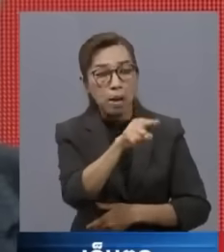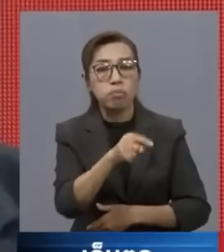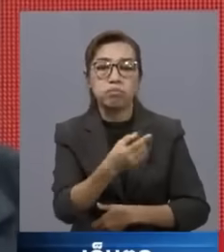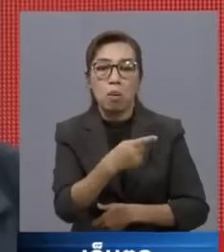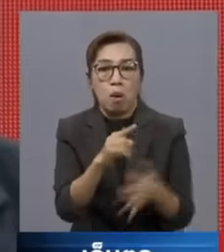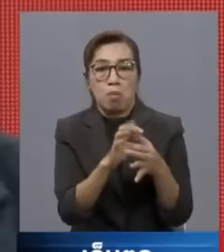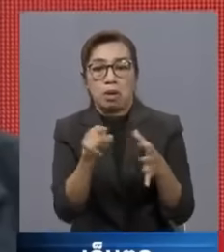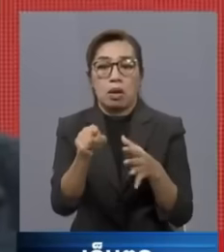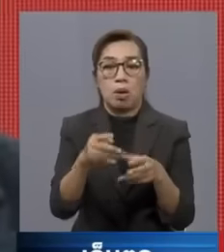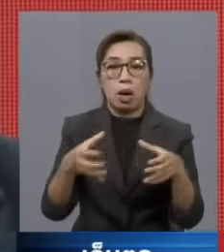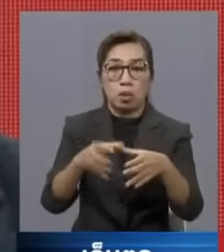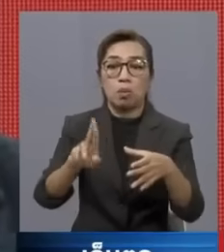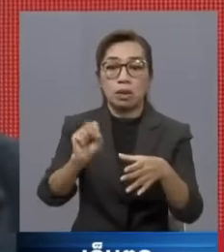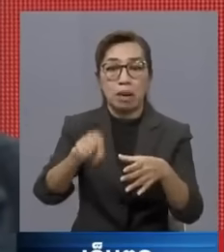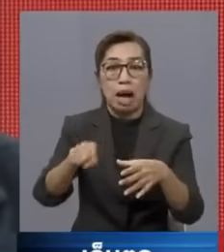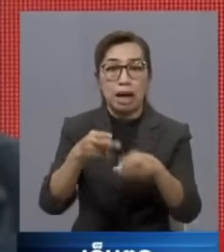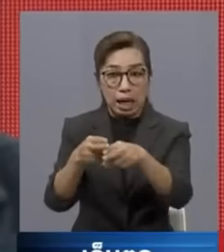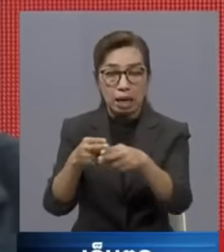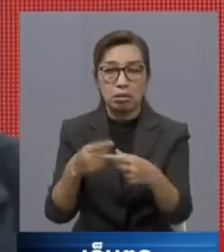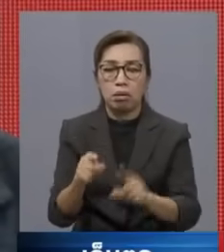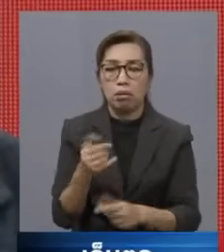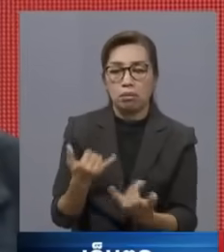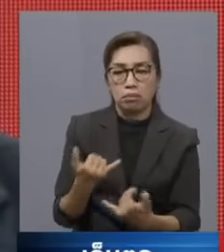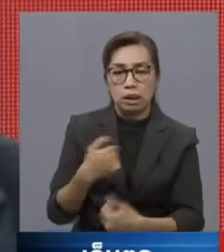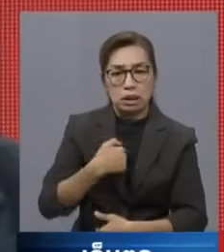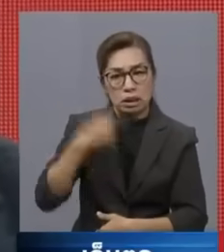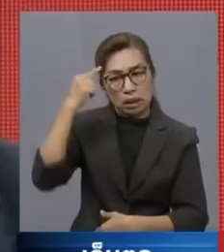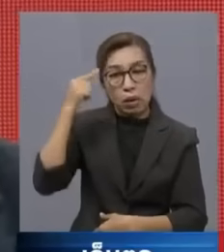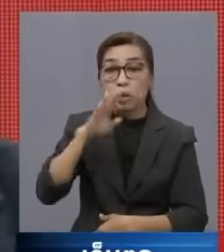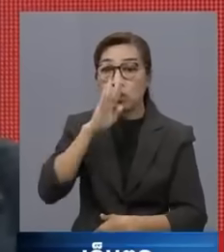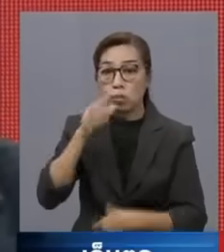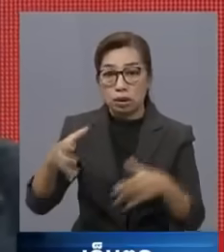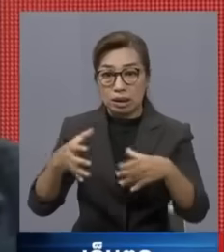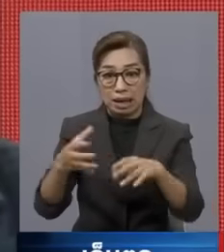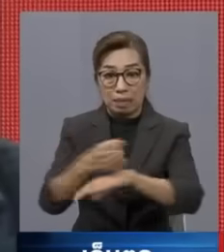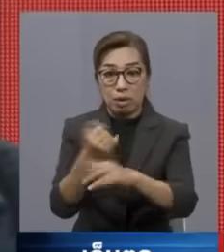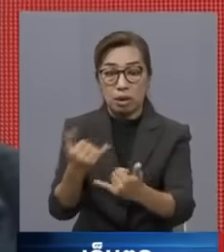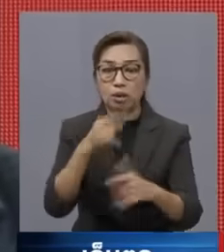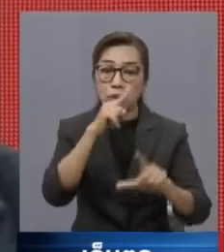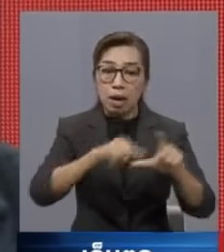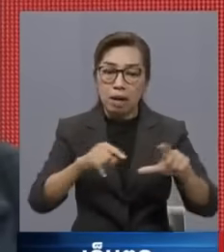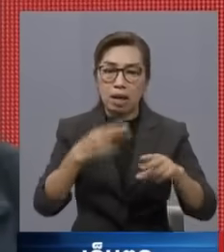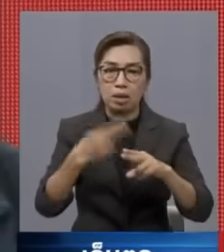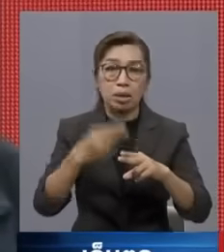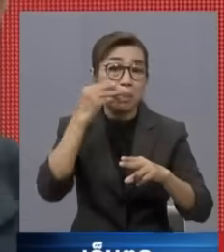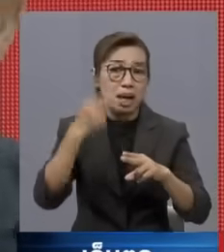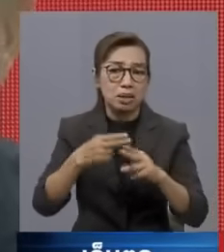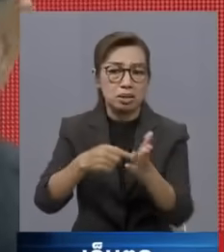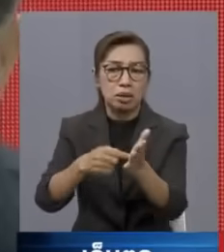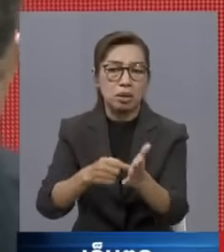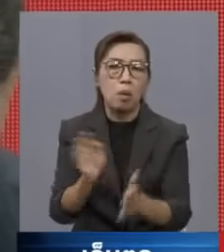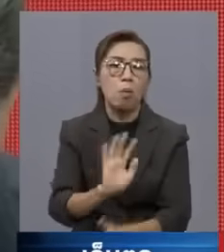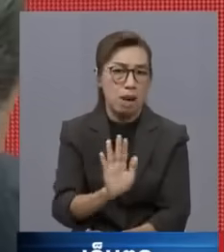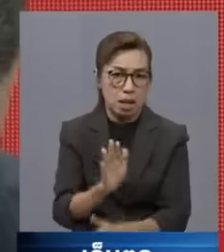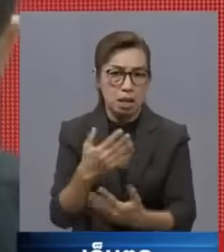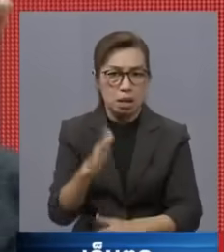เสนอชื่อซ้ำแต่ขณะนี้มีการเสนอชื่อคุณเศรษฐาด้วยถ้ามองว่าการเมืองณขณะนี้ก้าวไกลไม่ชนะน่าจะเสนอชื่อคุณพี่ทาซ้ำนะครับ